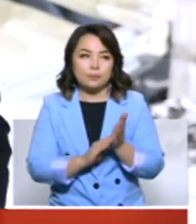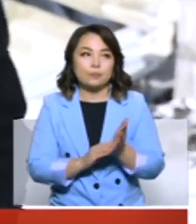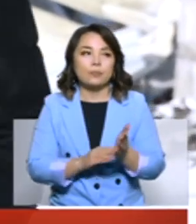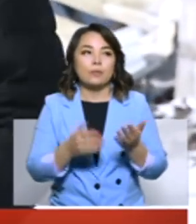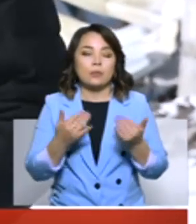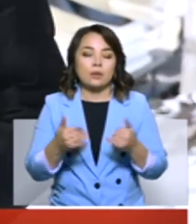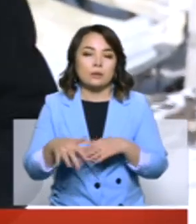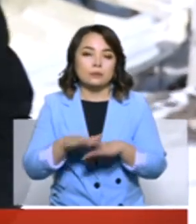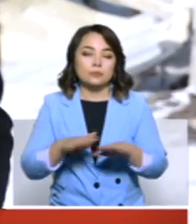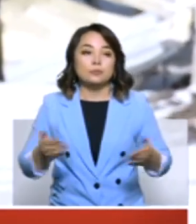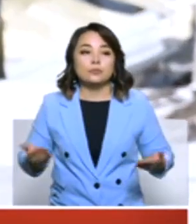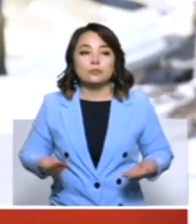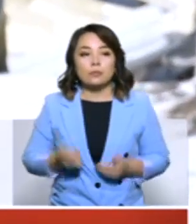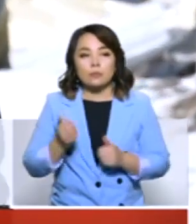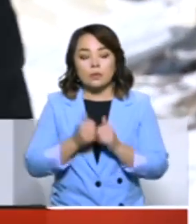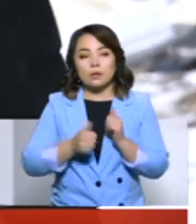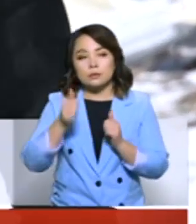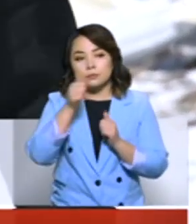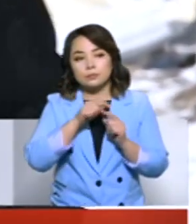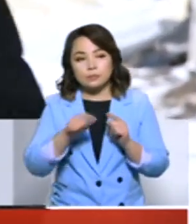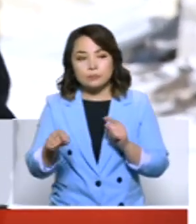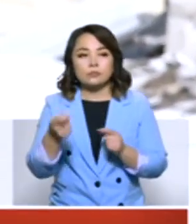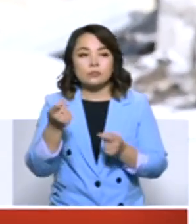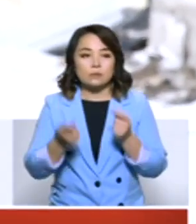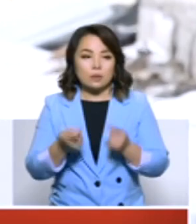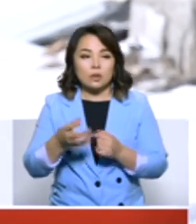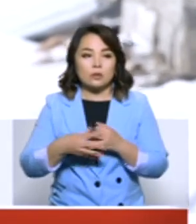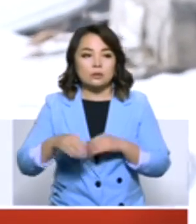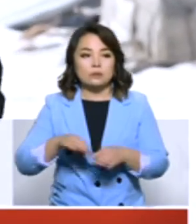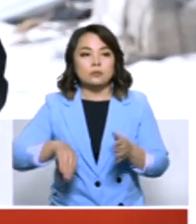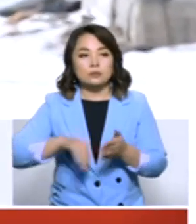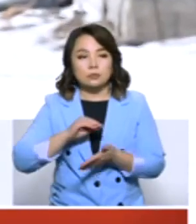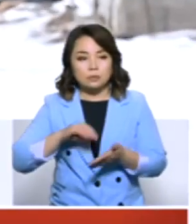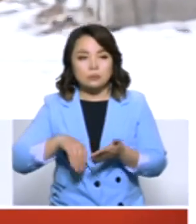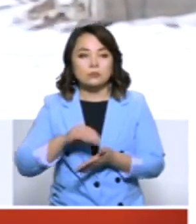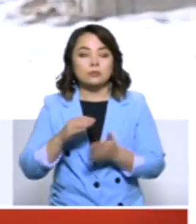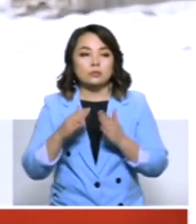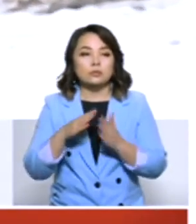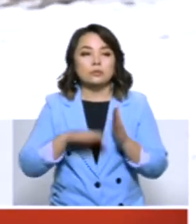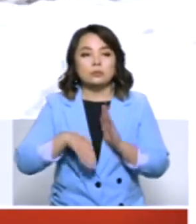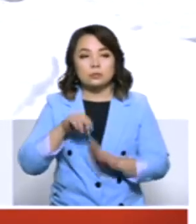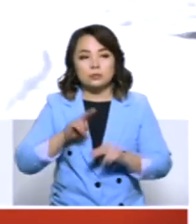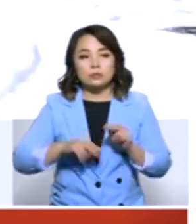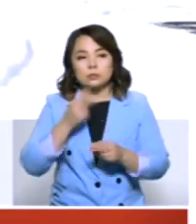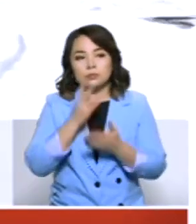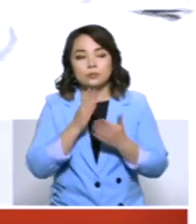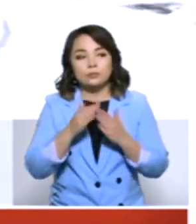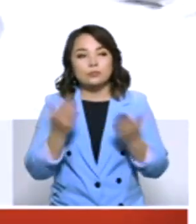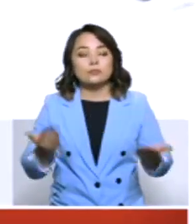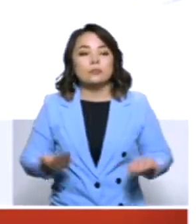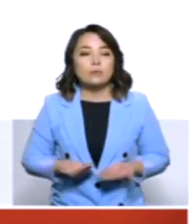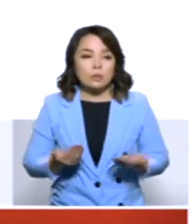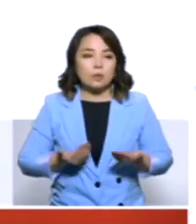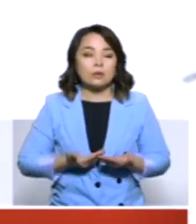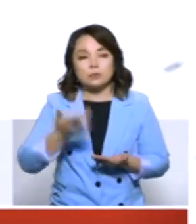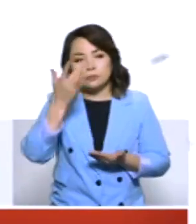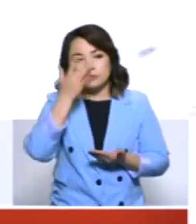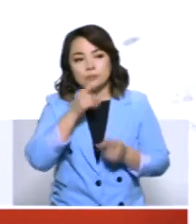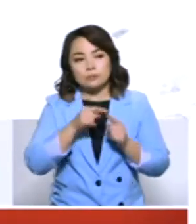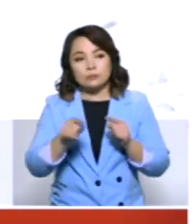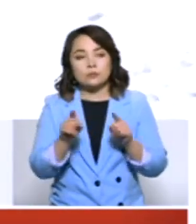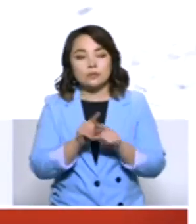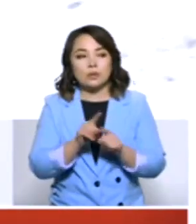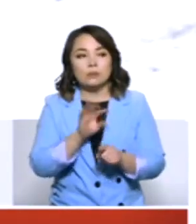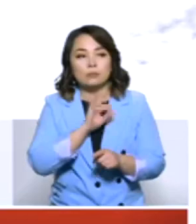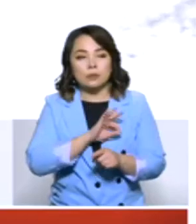Саяжайлар аумағынан тұрғындар жылдар бойы арзанға жер алып, әркім шама шарқынша үй салып алған, алайда баспаналарын жазғы саяжай ретінде